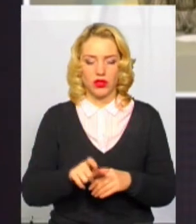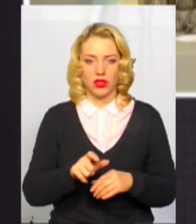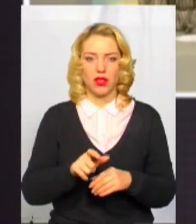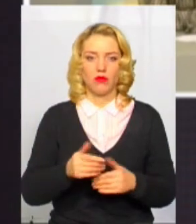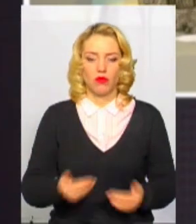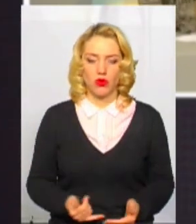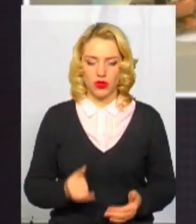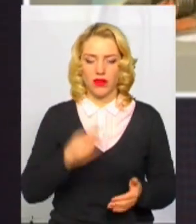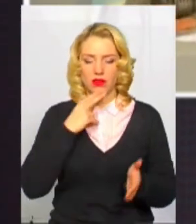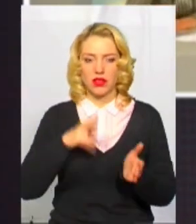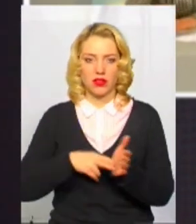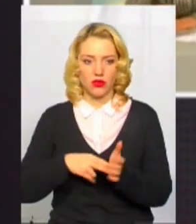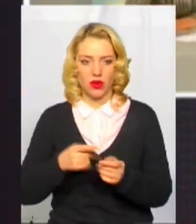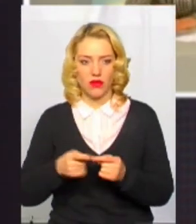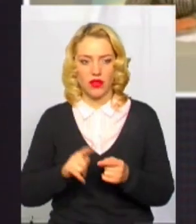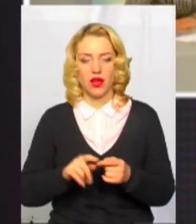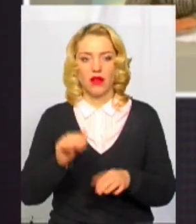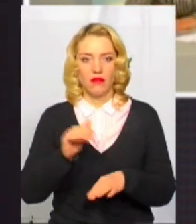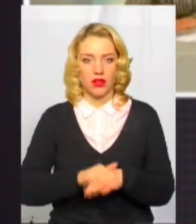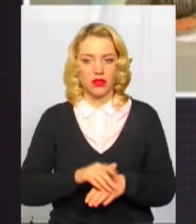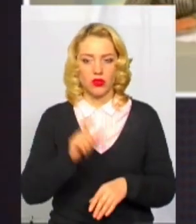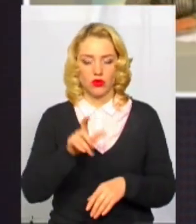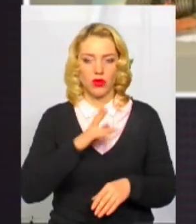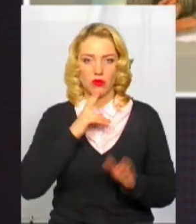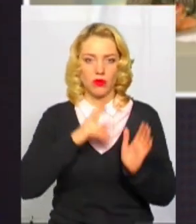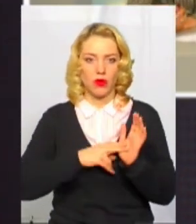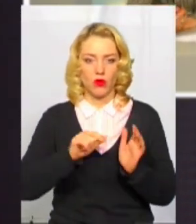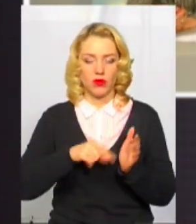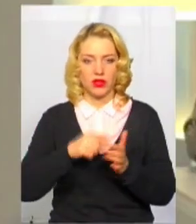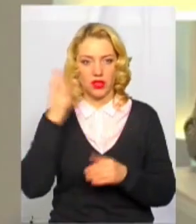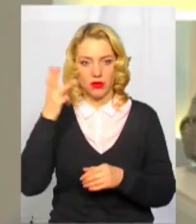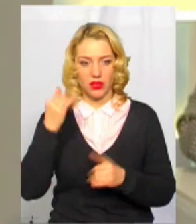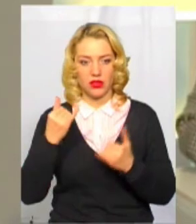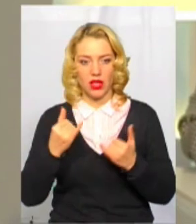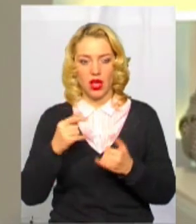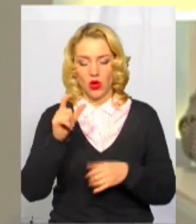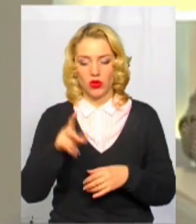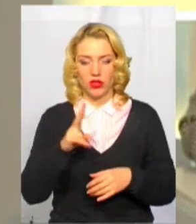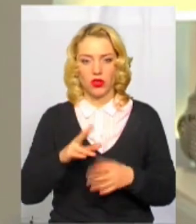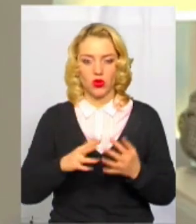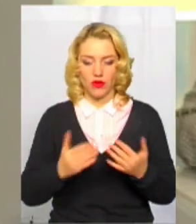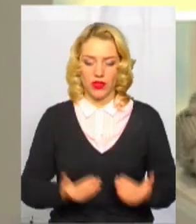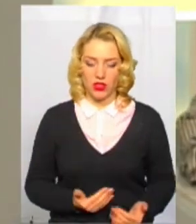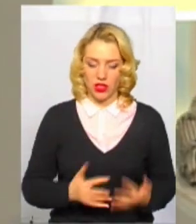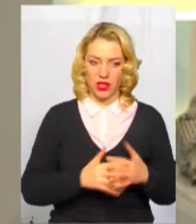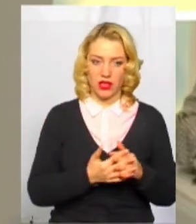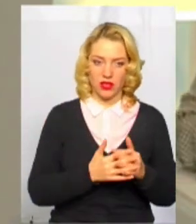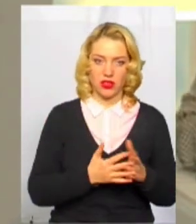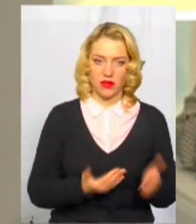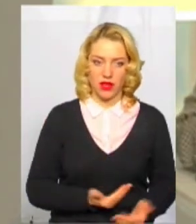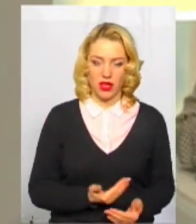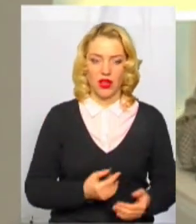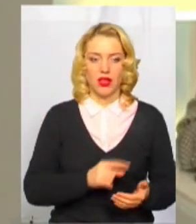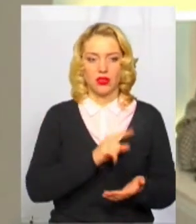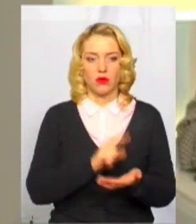людина з 2005 року була зареєстрована в місті Хмельницькому. І виходить, що сьогодні людина, яка живе в селі, яку всі знають, вона